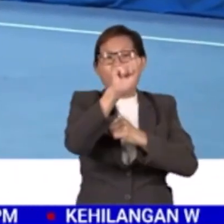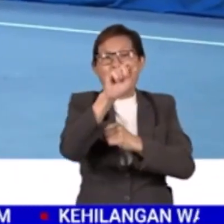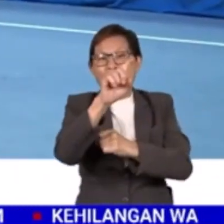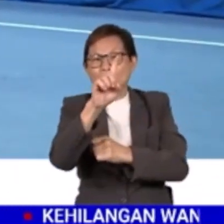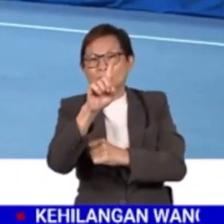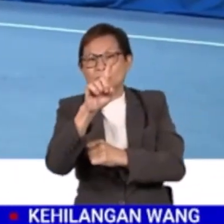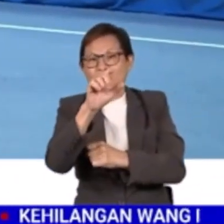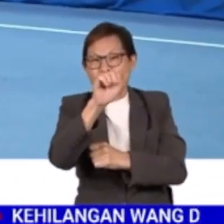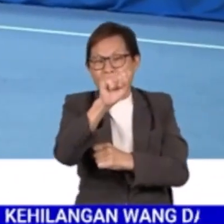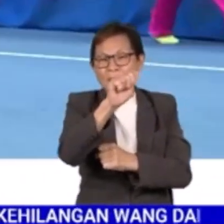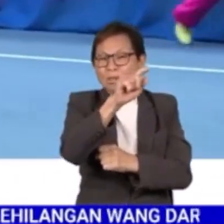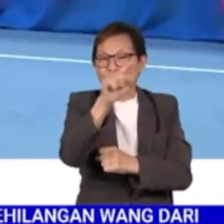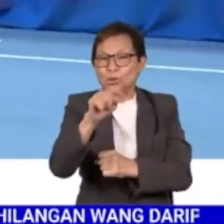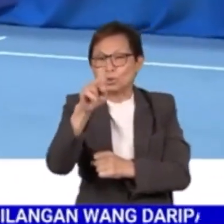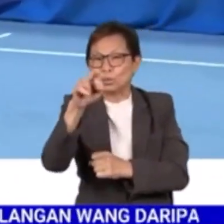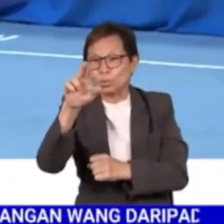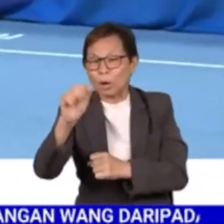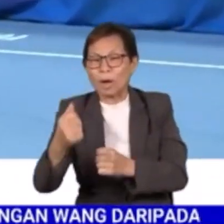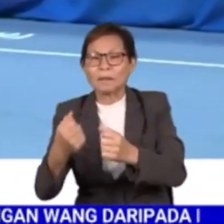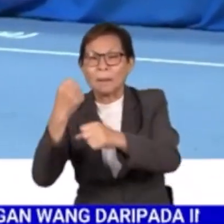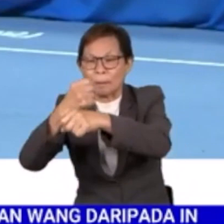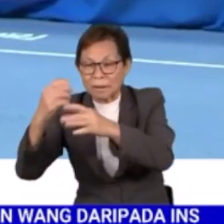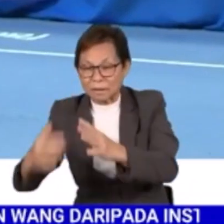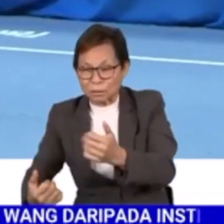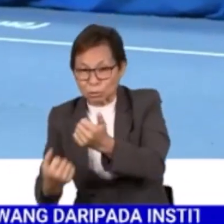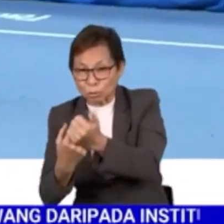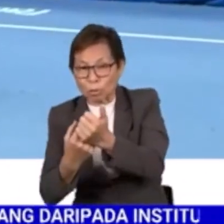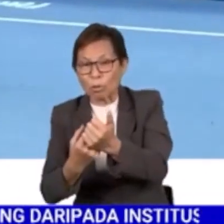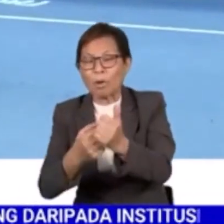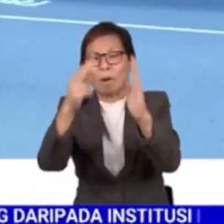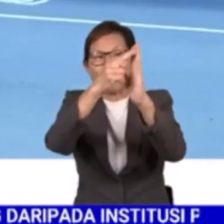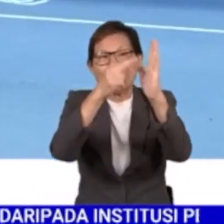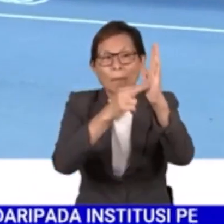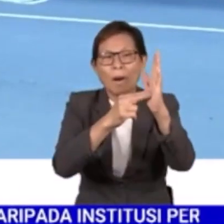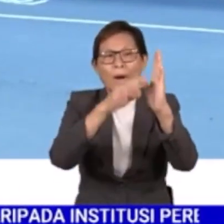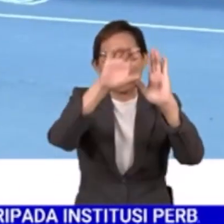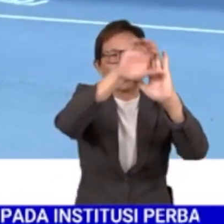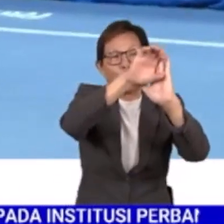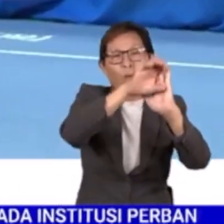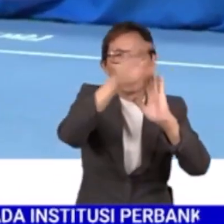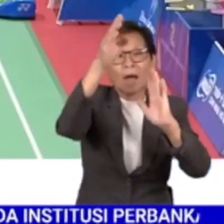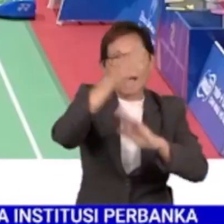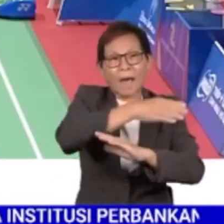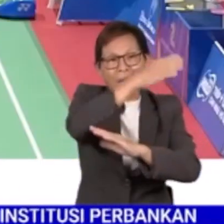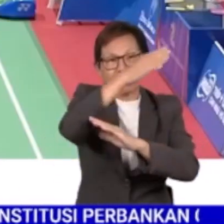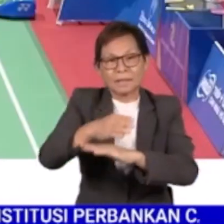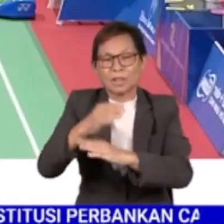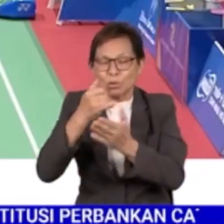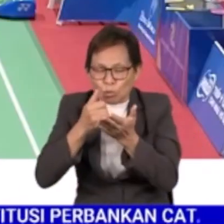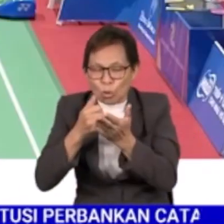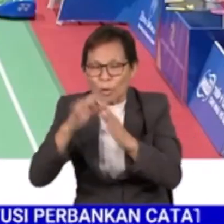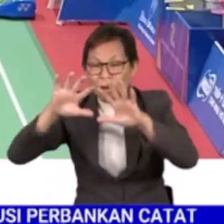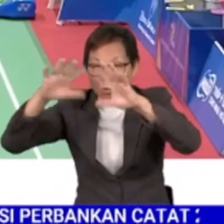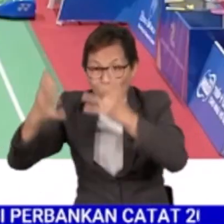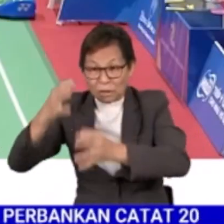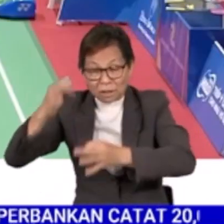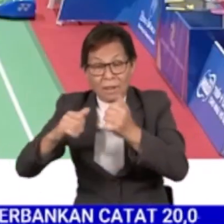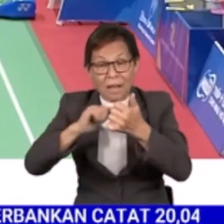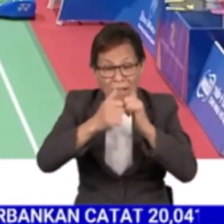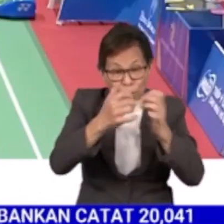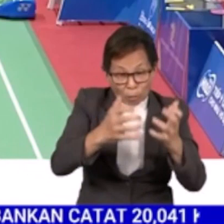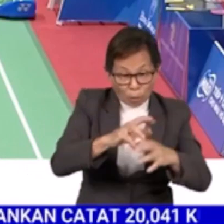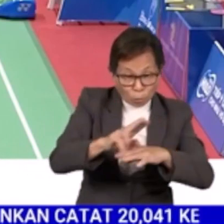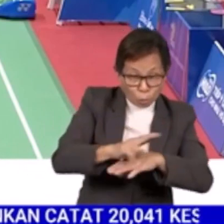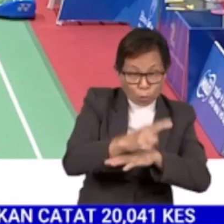dan kaki tangan sokongan untuk mengetahui peraturan di bawah code anti doping dunia tugasnya jika atlet perlu menggunakan bahan